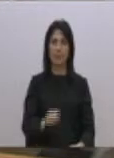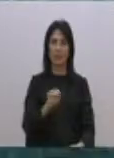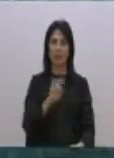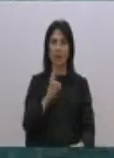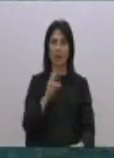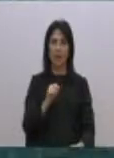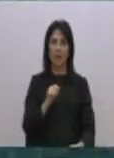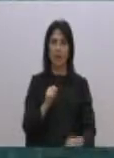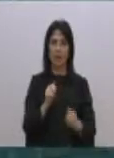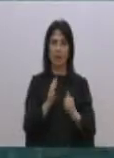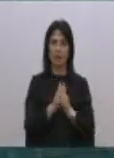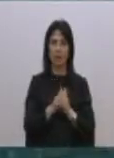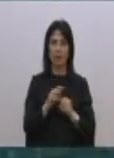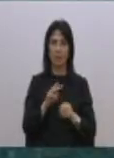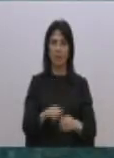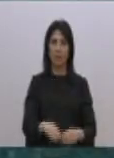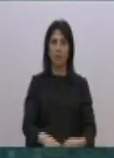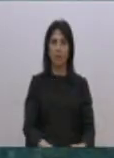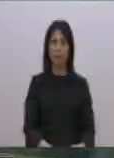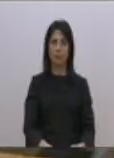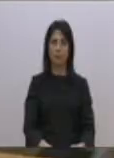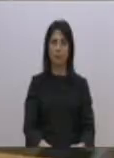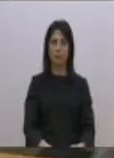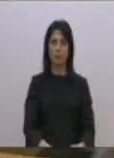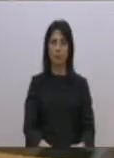Сушует хоть вот эти трибуны.